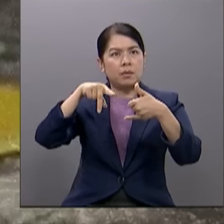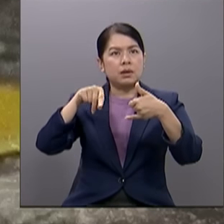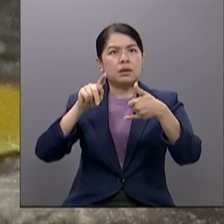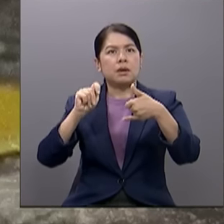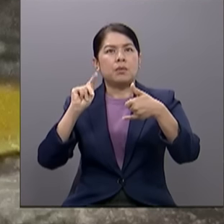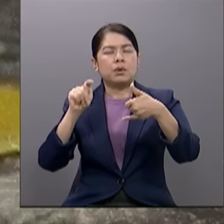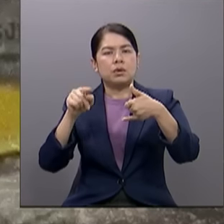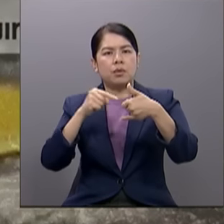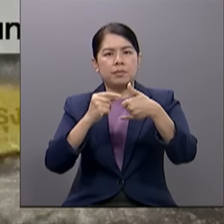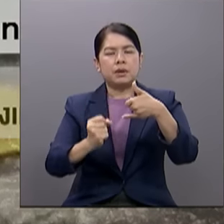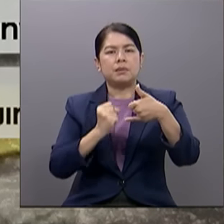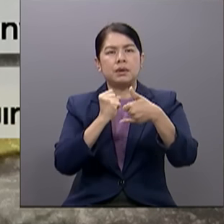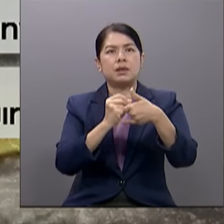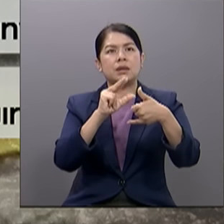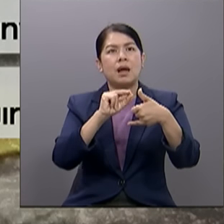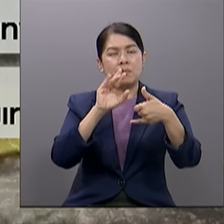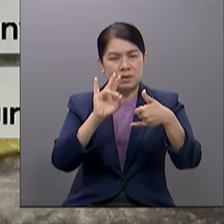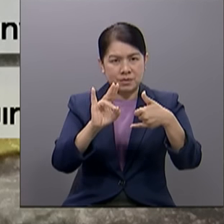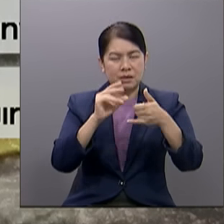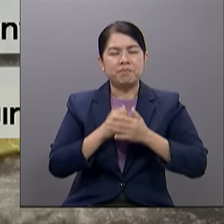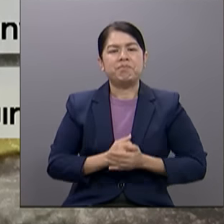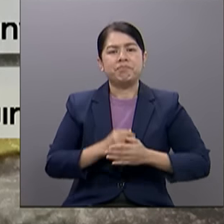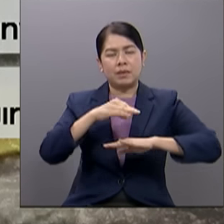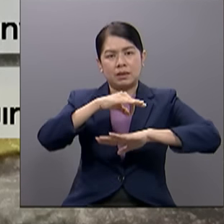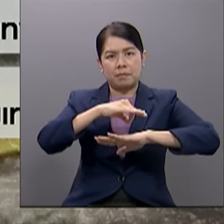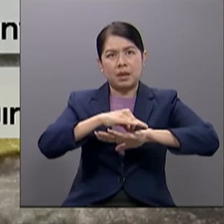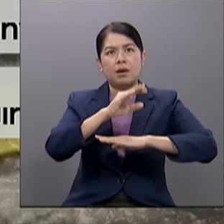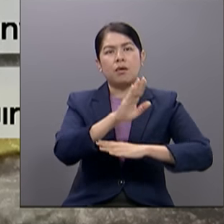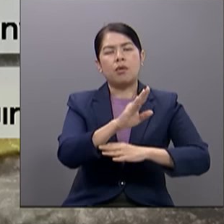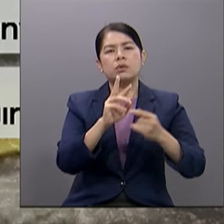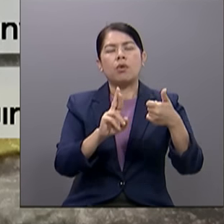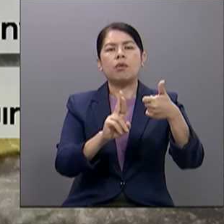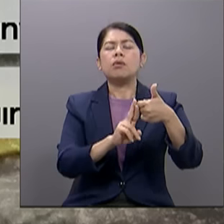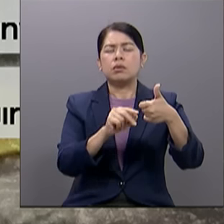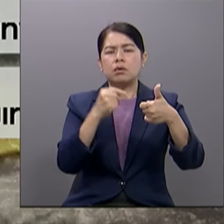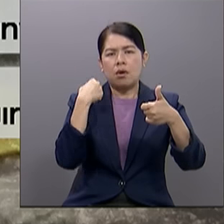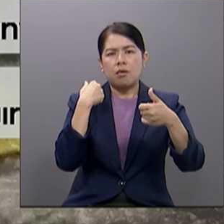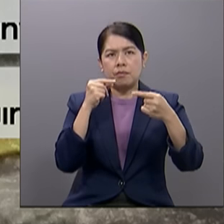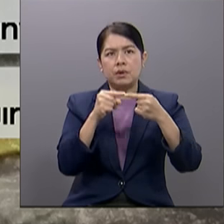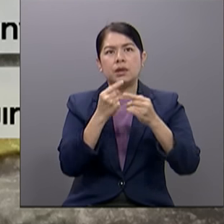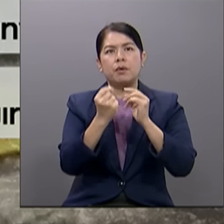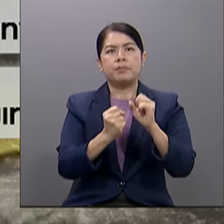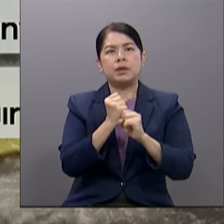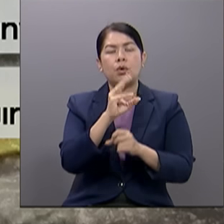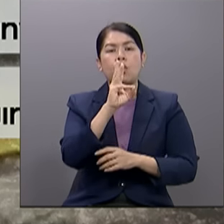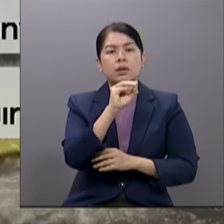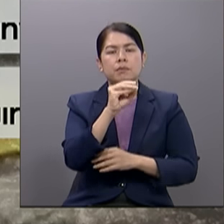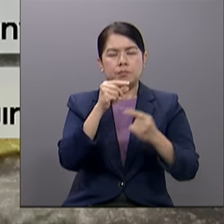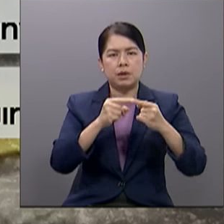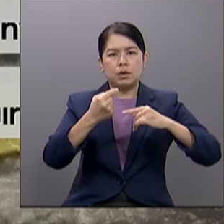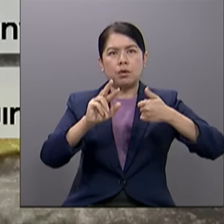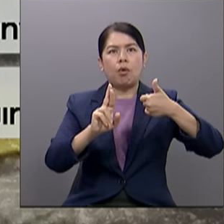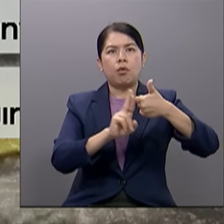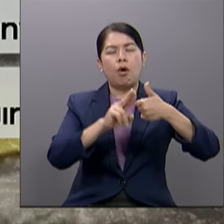2537ถือว่าเป็นตำรวจระดับรองสารวัตค่ะจากนั้นปี 2560เป็นรองผู้กำกับ